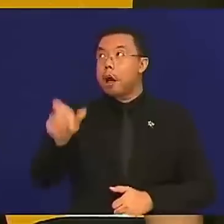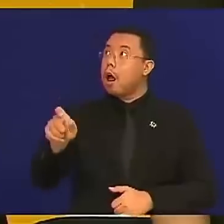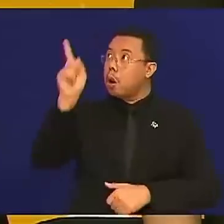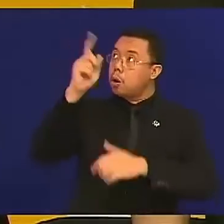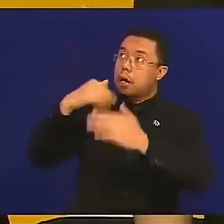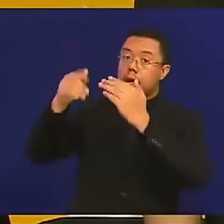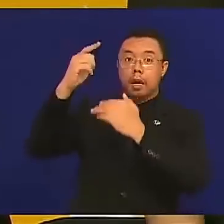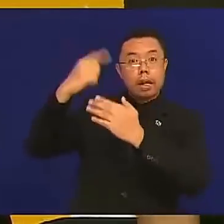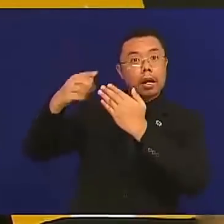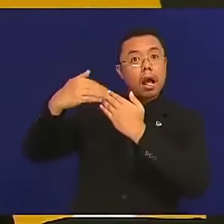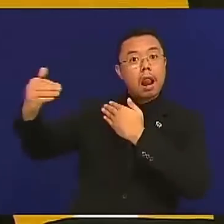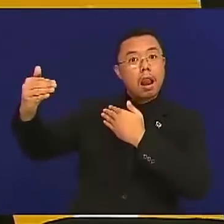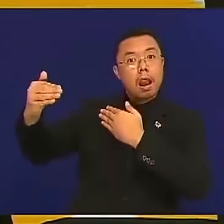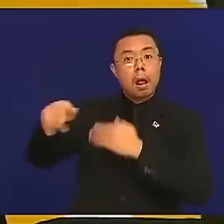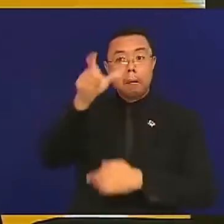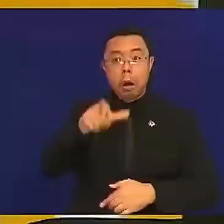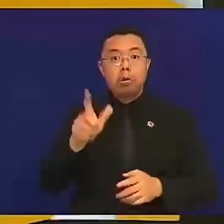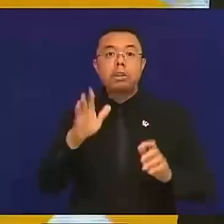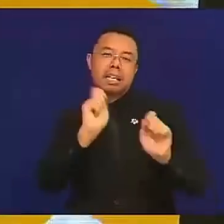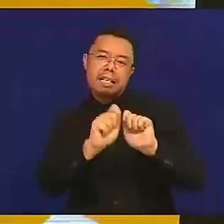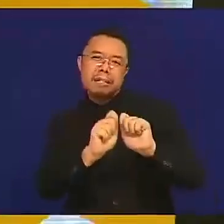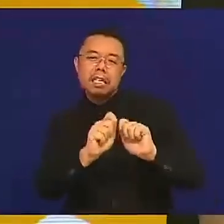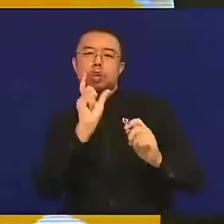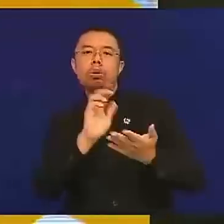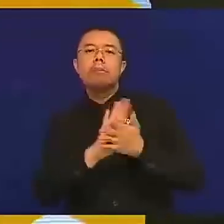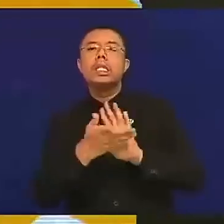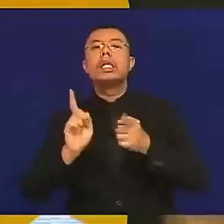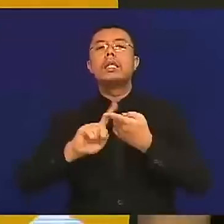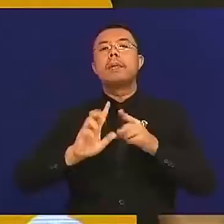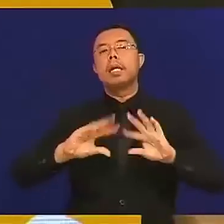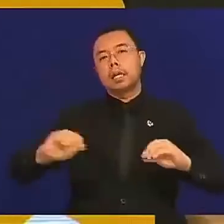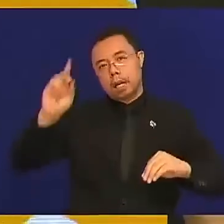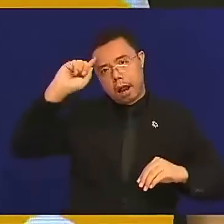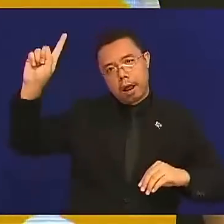saudaraku. Manusia dirancang untuk menjadi kawan sekerja Allah.